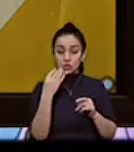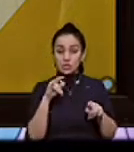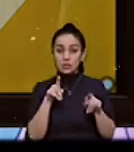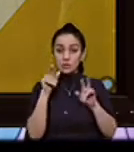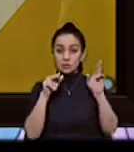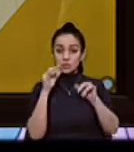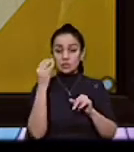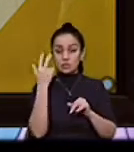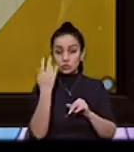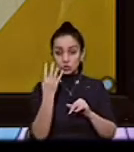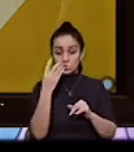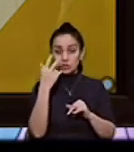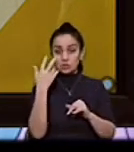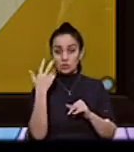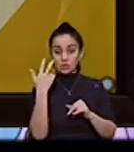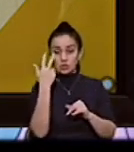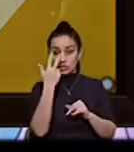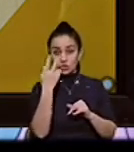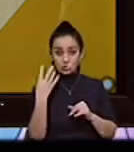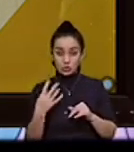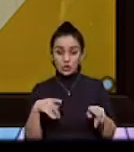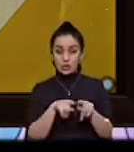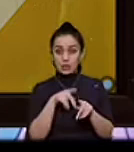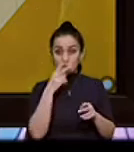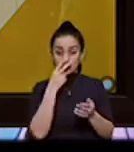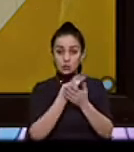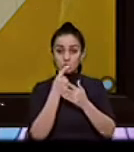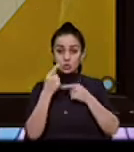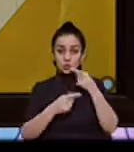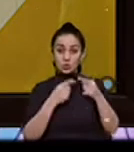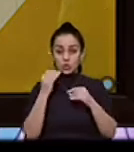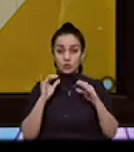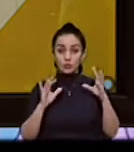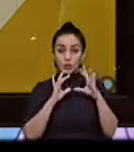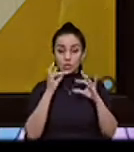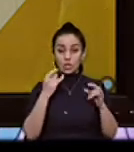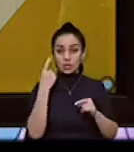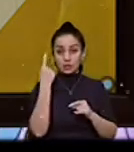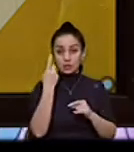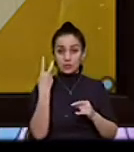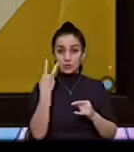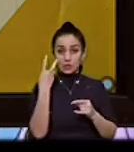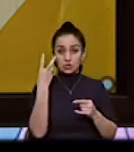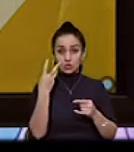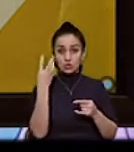3 части из 4, закрасили 3/4. Смотрим на следующий круг.